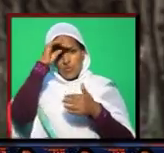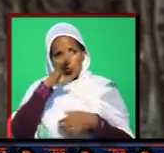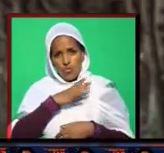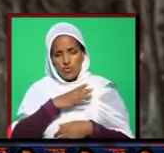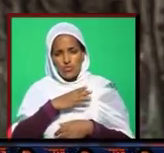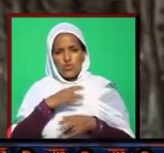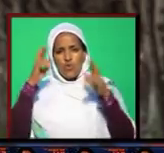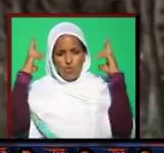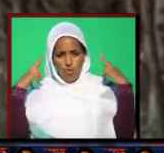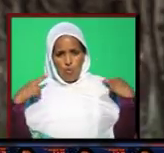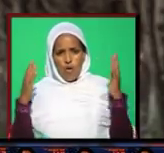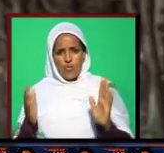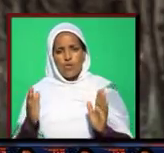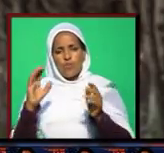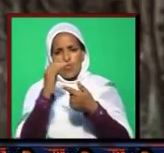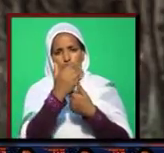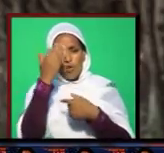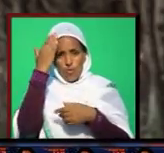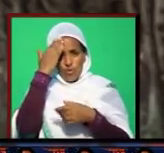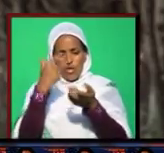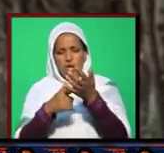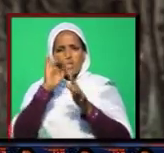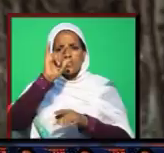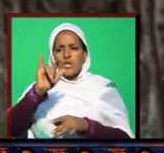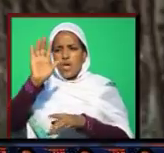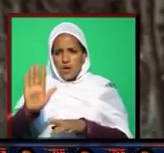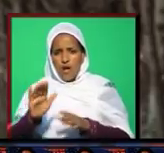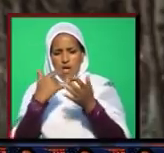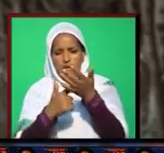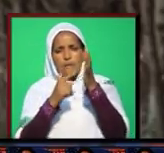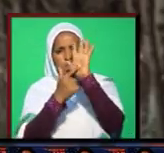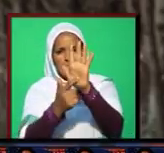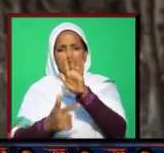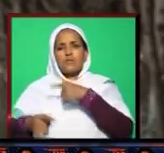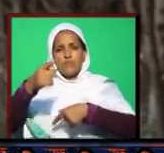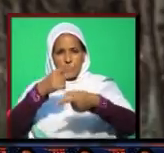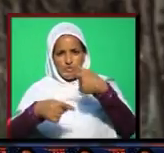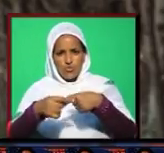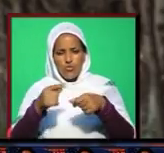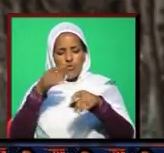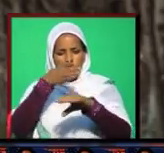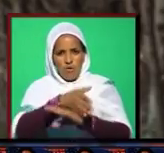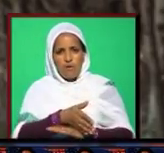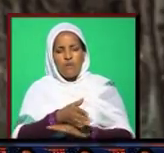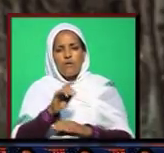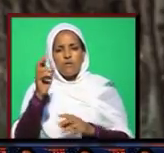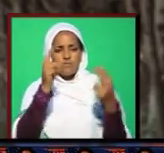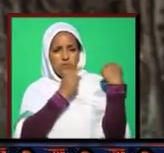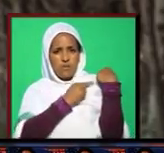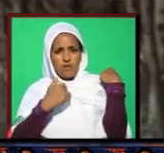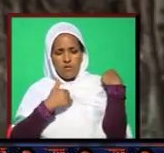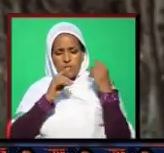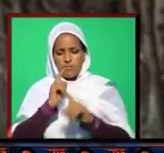በዚያ ያሉት ሰዎች ሮማዊ እንደሆነ አውቀው ያ ሮማዊነት ዜግነት እንዳለው ያ መልከት ሆነዋቸው እንዲመጡ ወዲያው